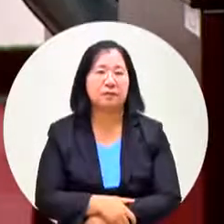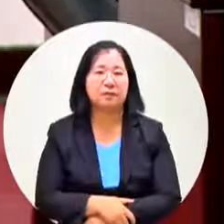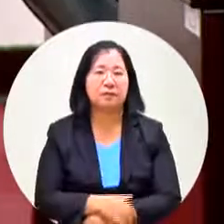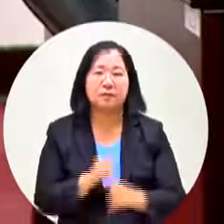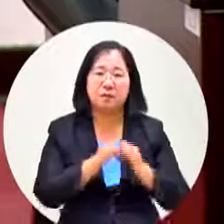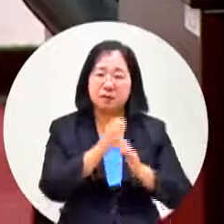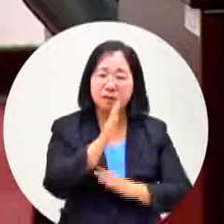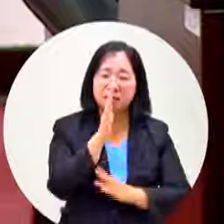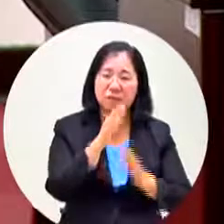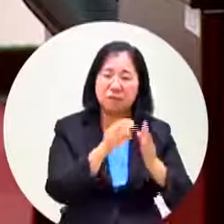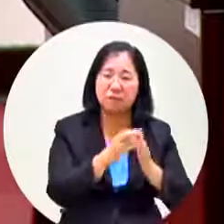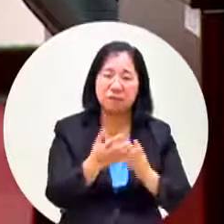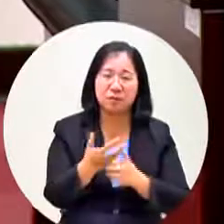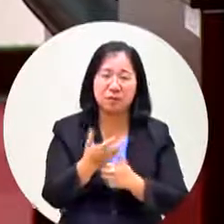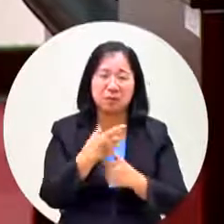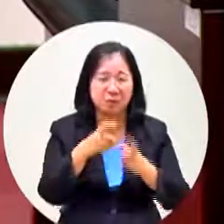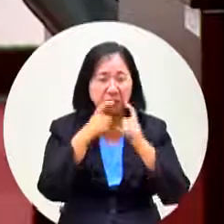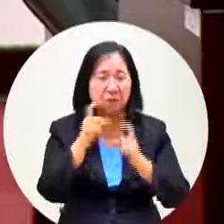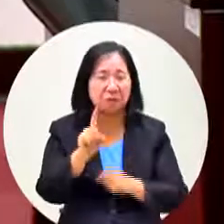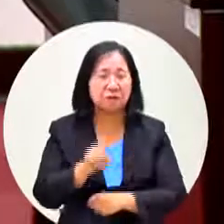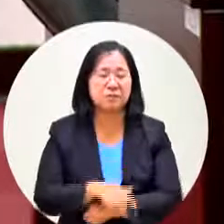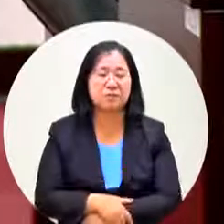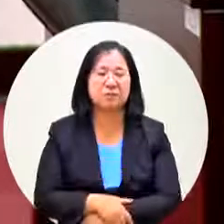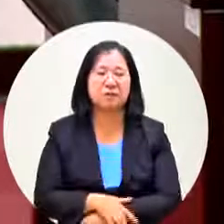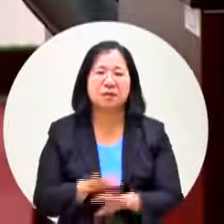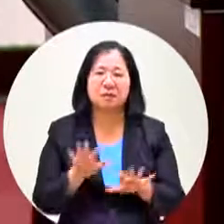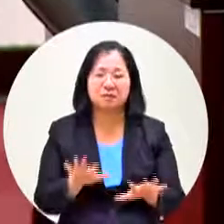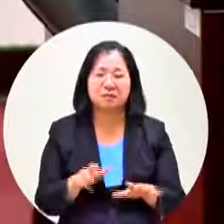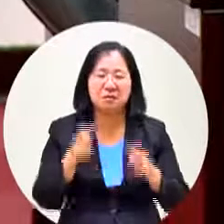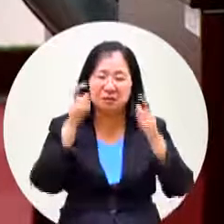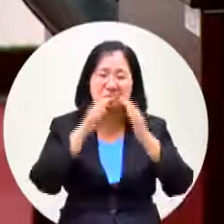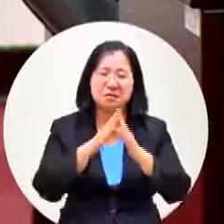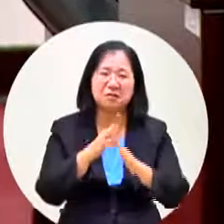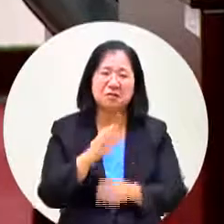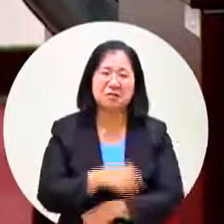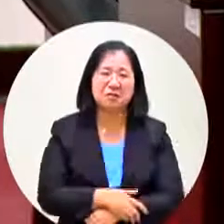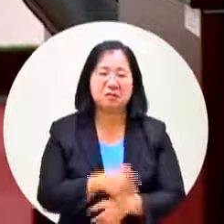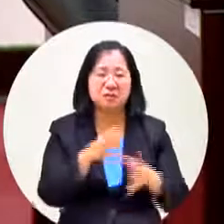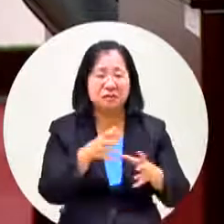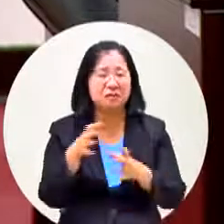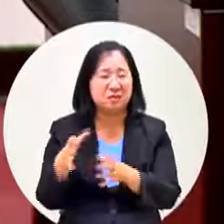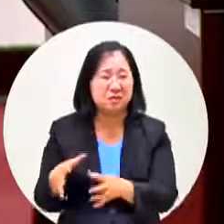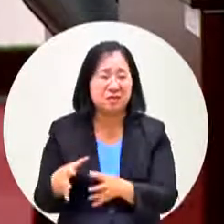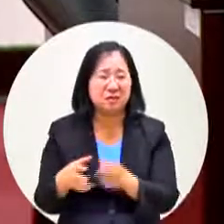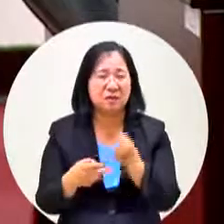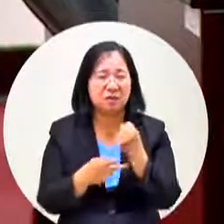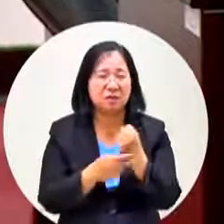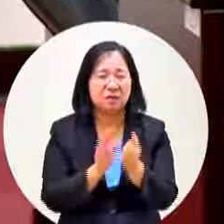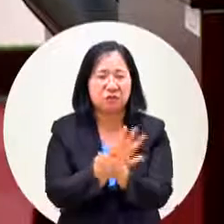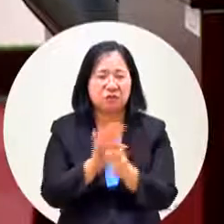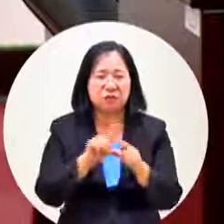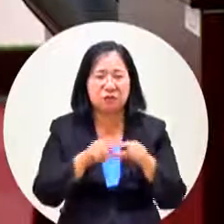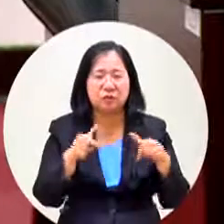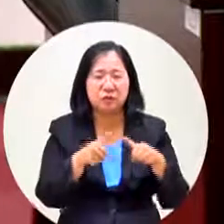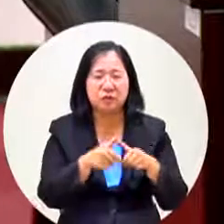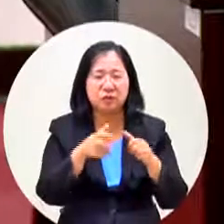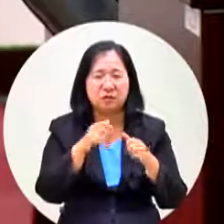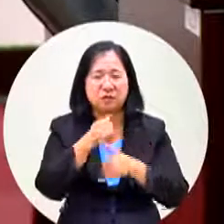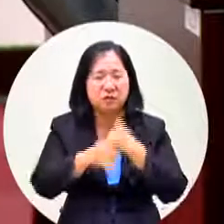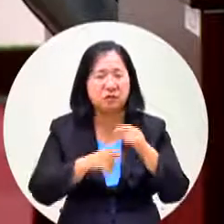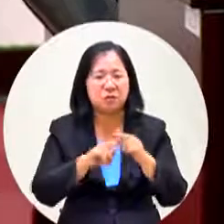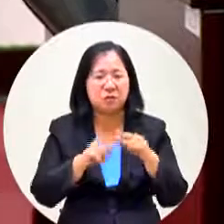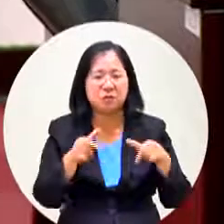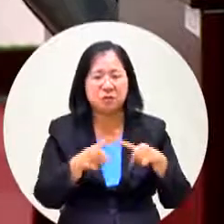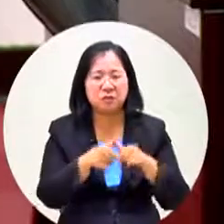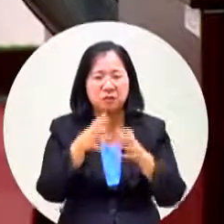有一个活动中心可以做聚集的场所，还是讲活动场所？ 要叫一个隔壁立交，还是要叫一个隔